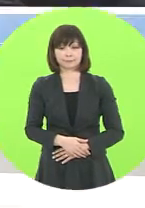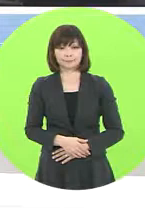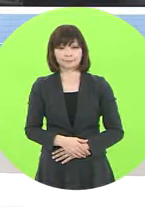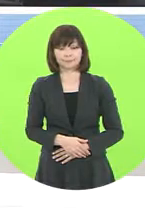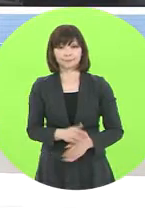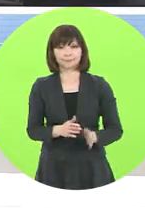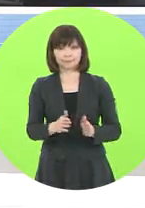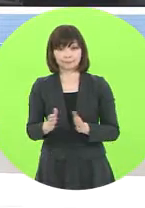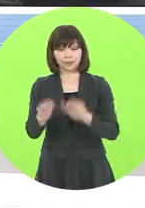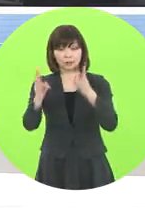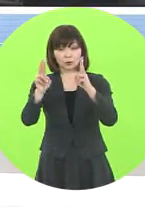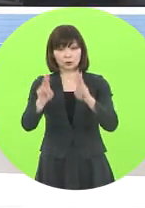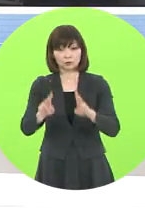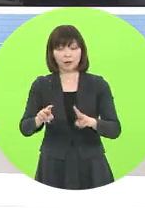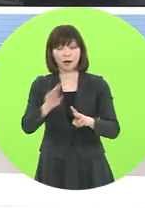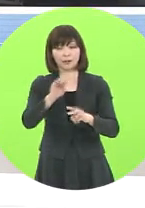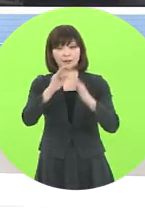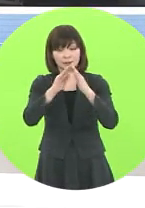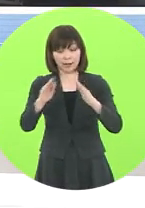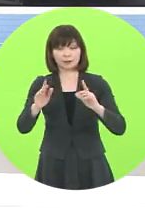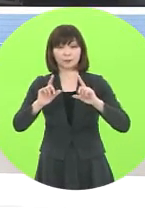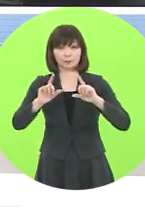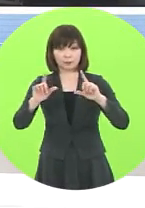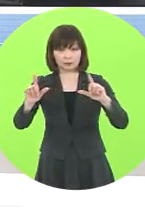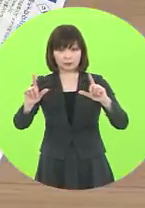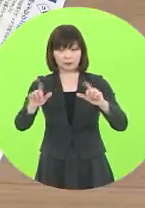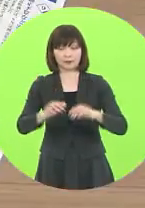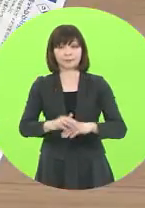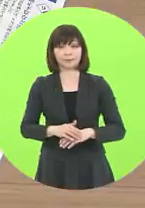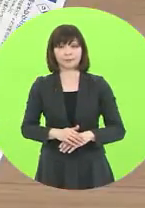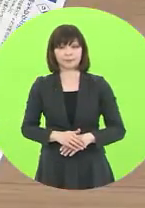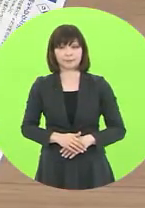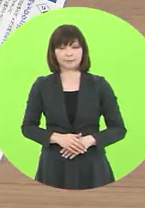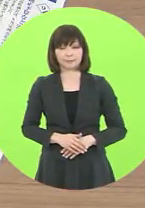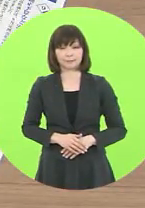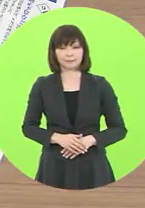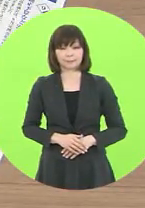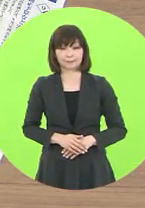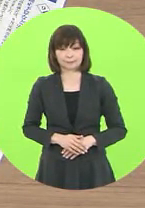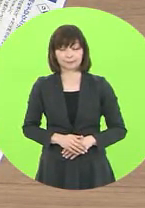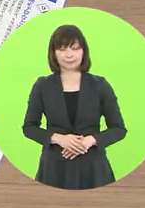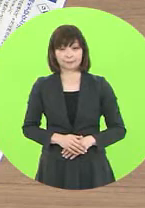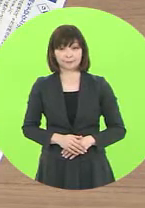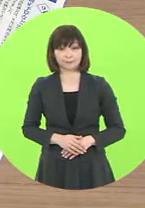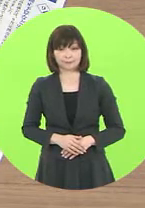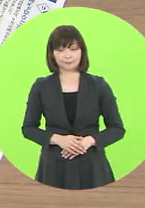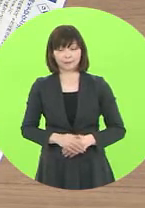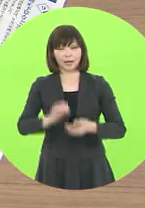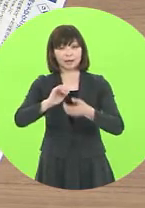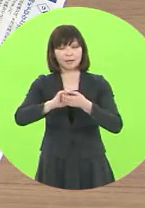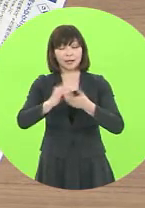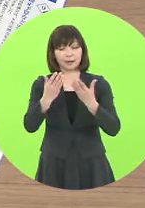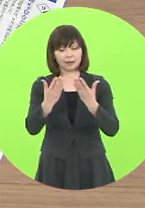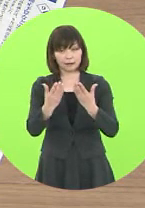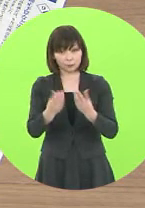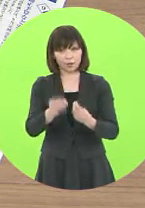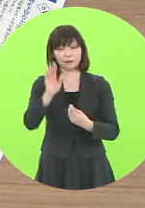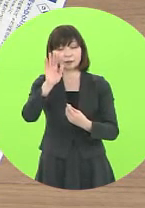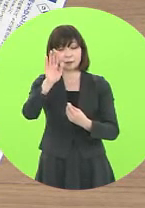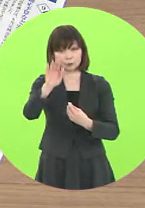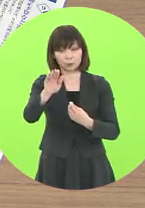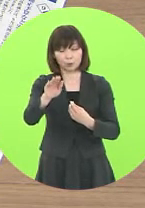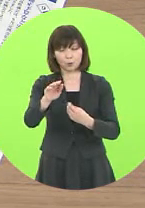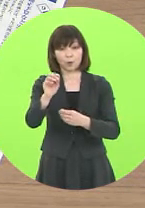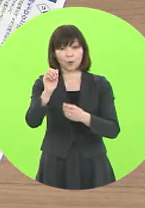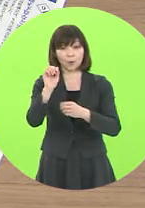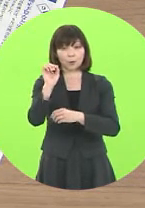ではここで広島県議会からのお知らせです。広島県議会では定例会後に広報誌